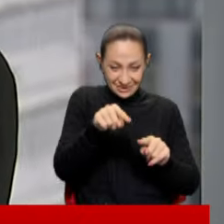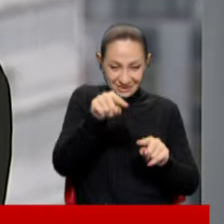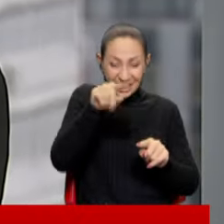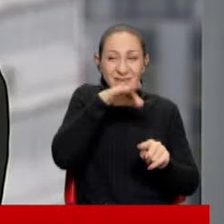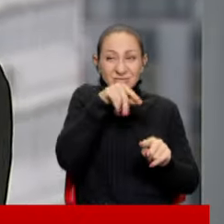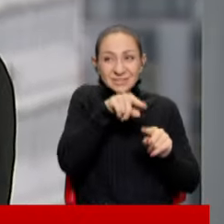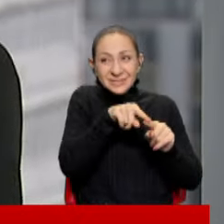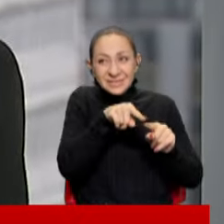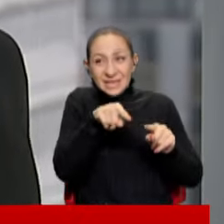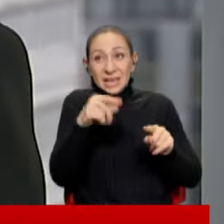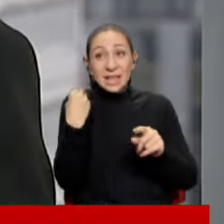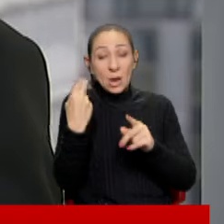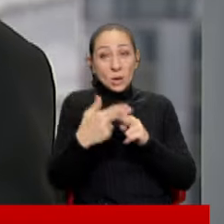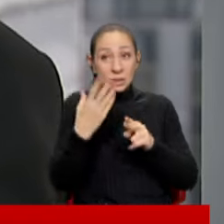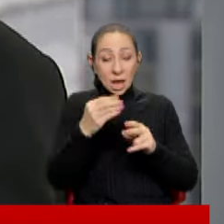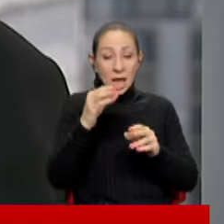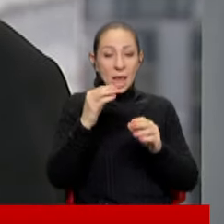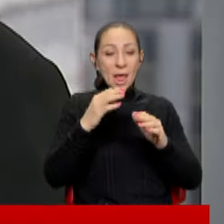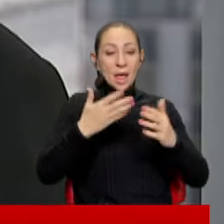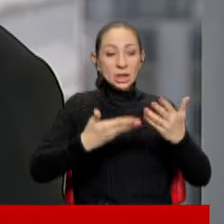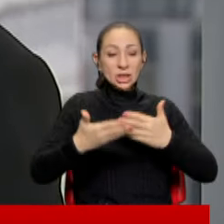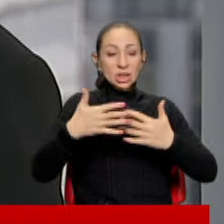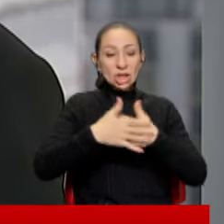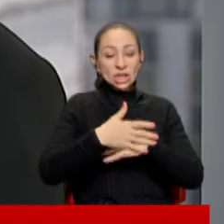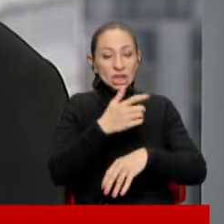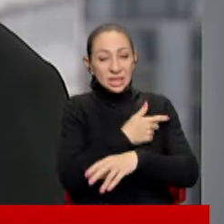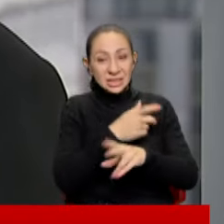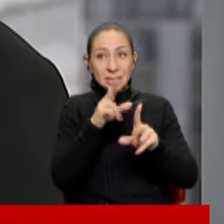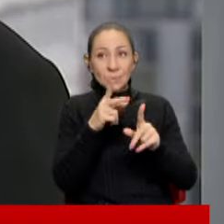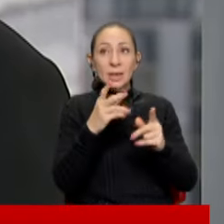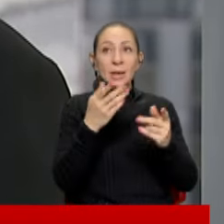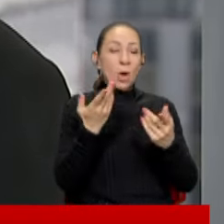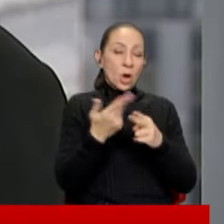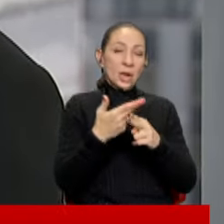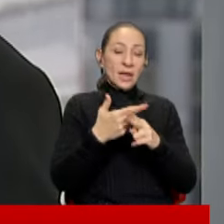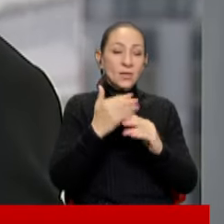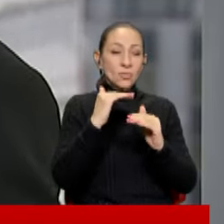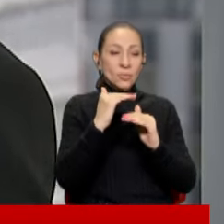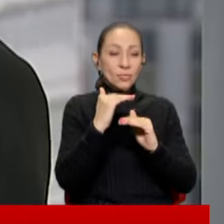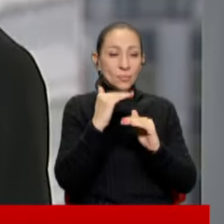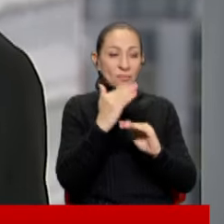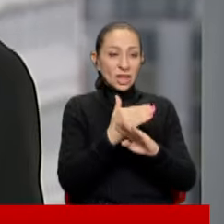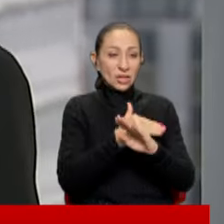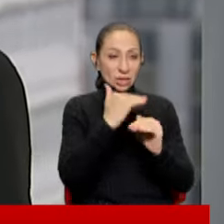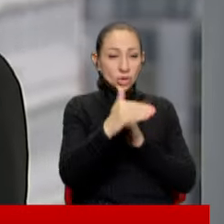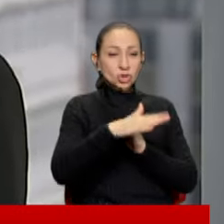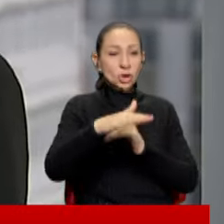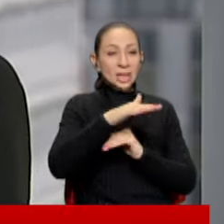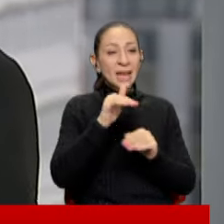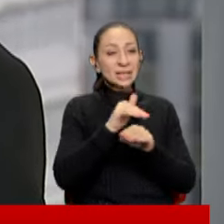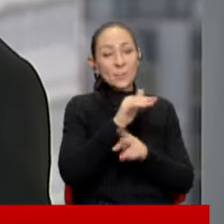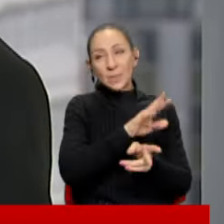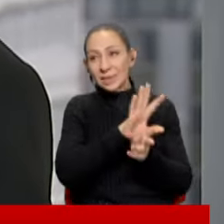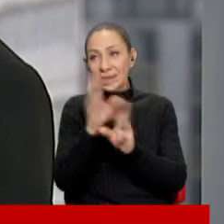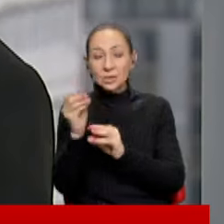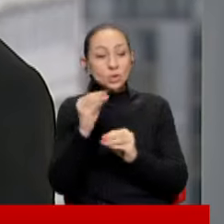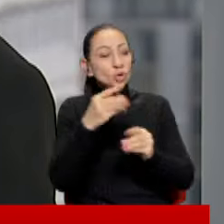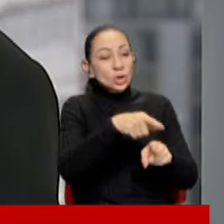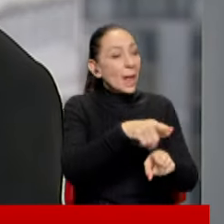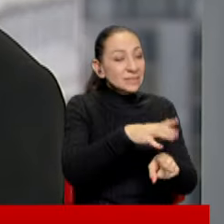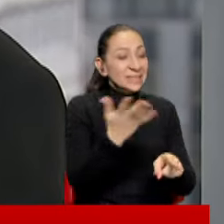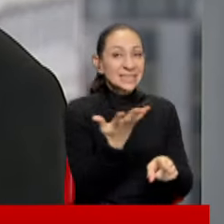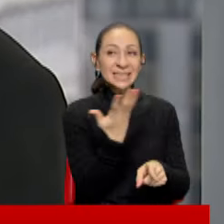artık yeni örnekler açacağız. Ekolojik kreş, gece kreşi gibi uygulamalarla örneğin yurttaşlarımızın sosyal yaşama katılmasını ve çocuklarımızın da